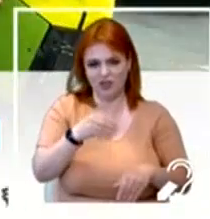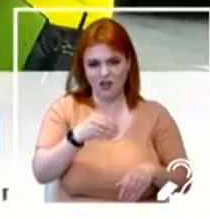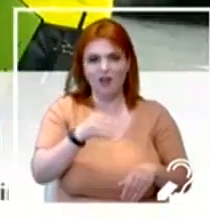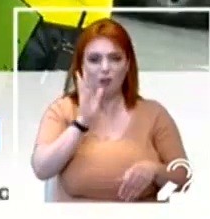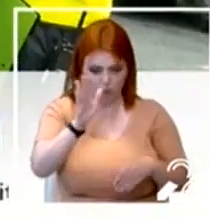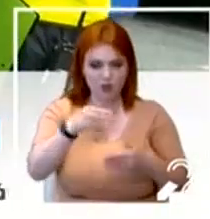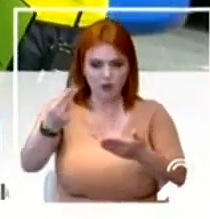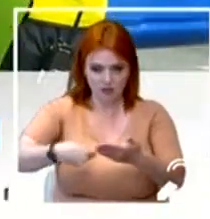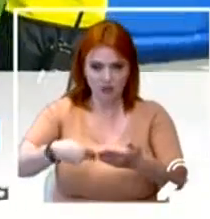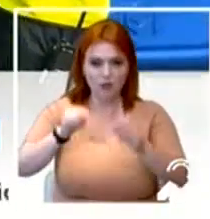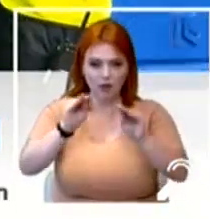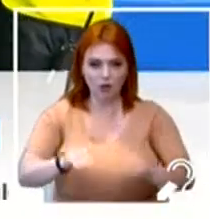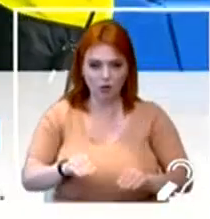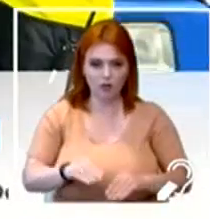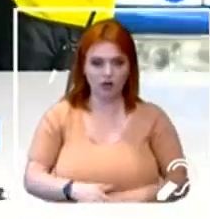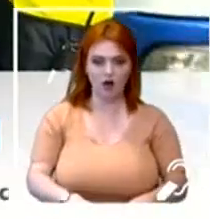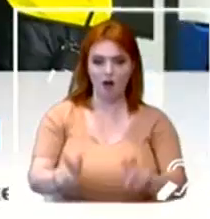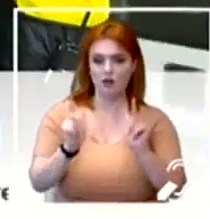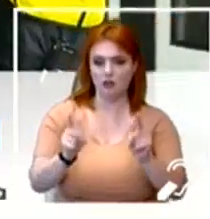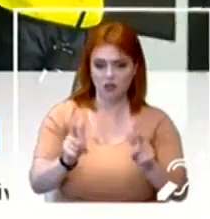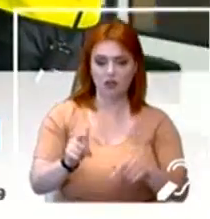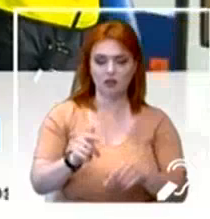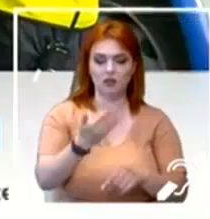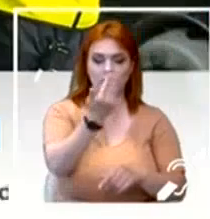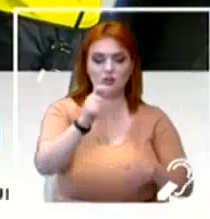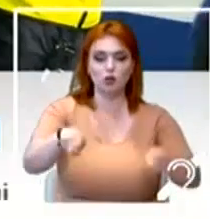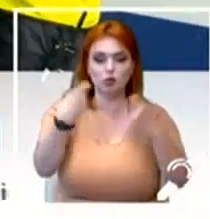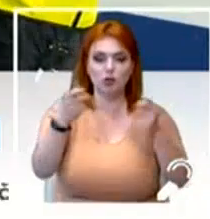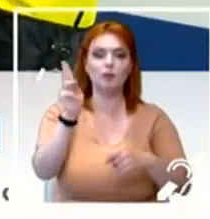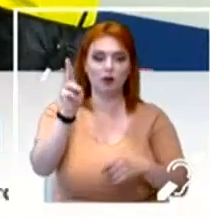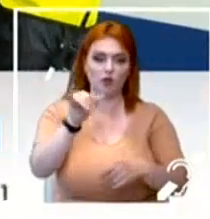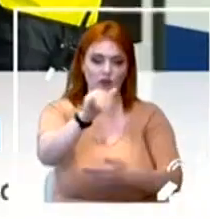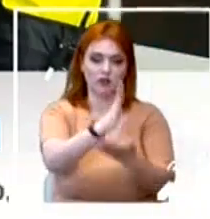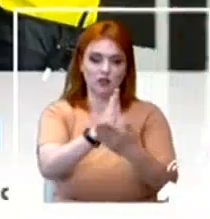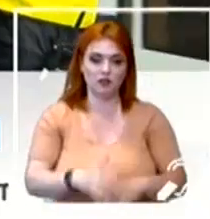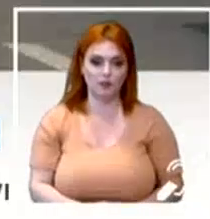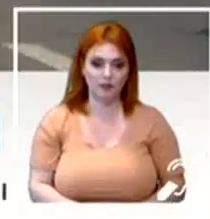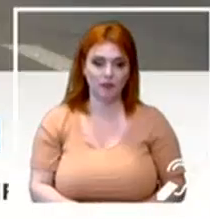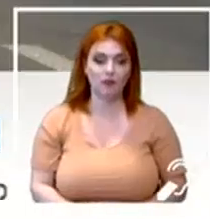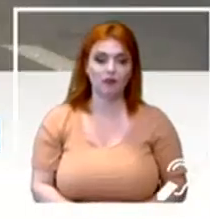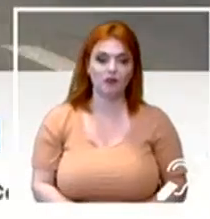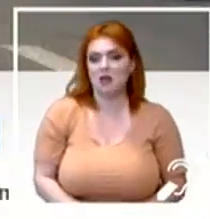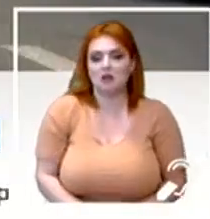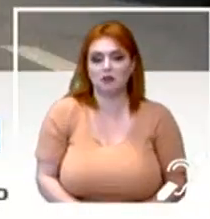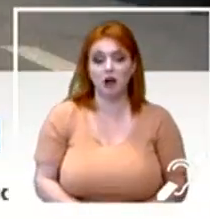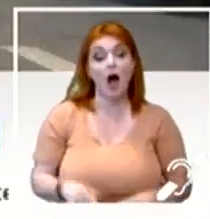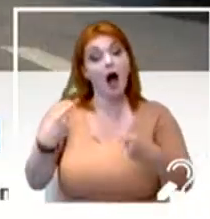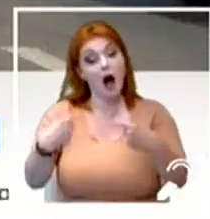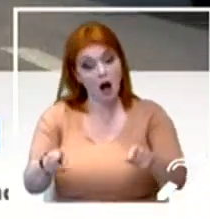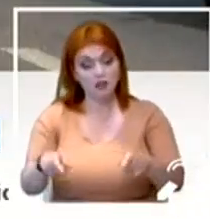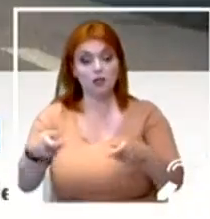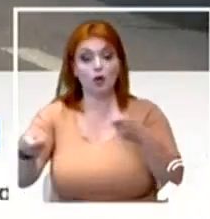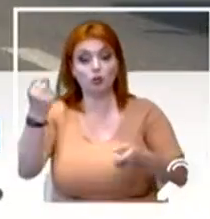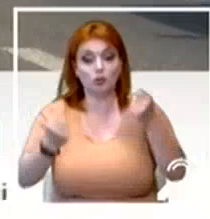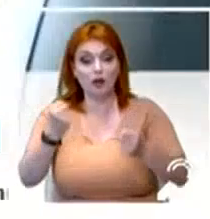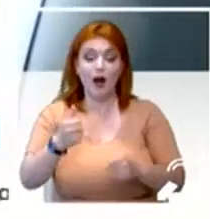расписываться в протоколе? Согласно нарушению, которое вы нарушили. Я не знаю, что здесь написано. Вам выписали. Alți șoferi au încercat să-și